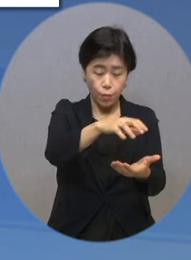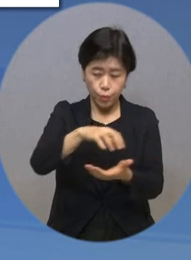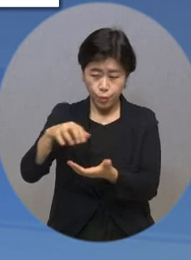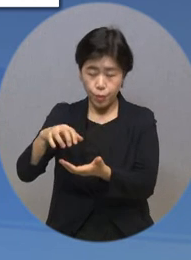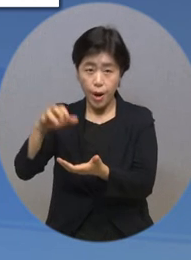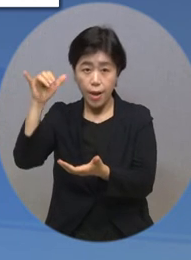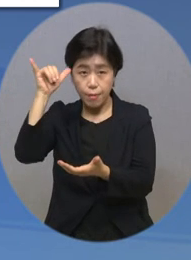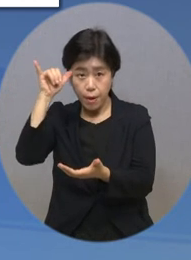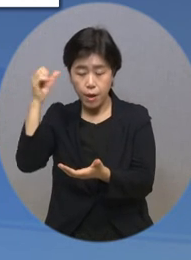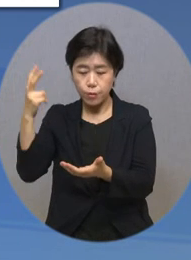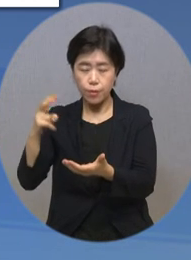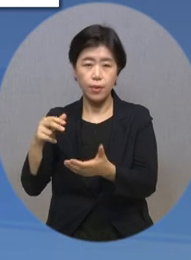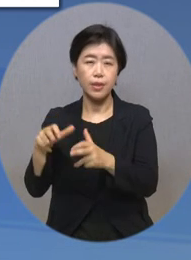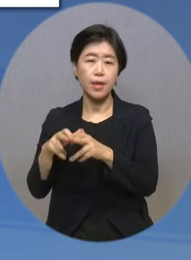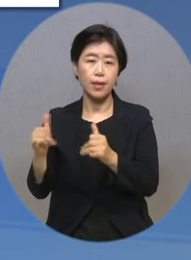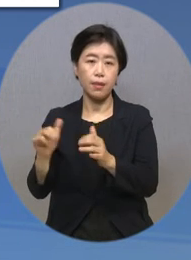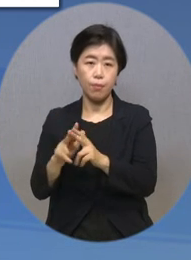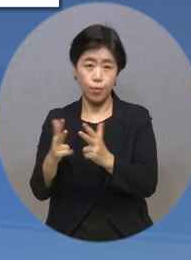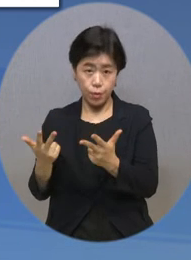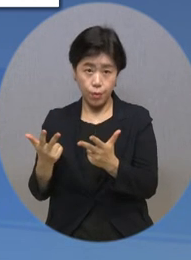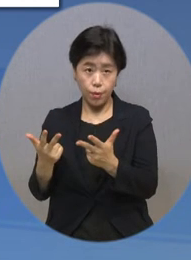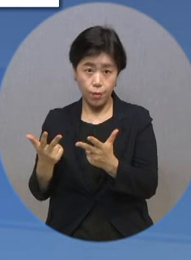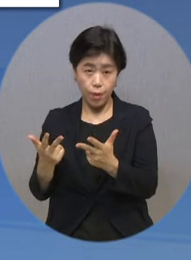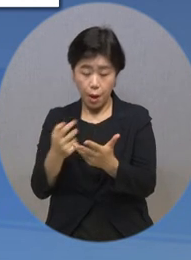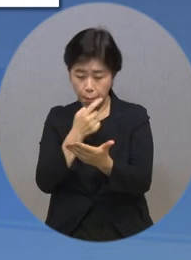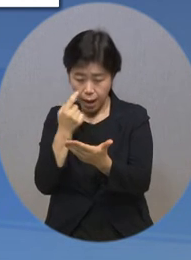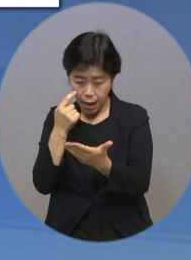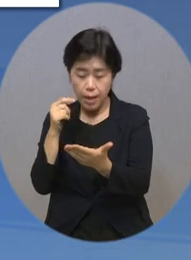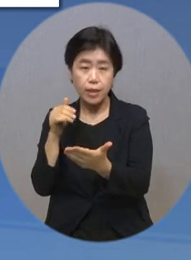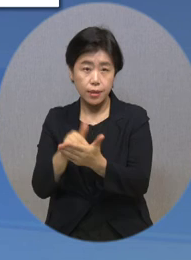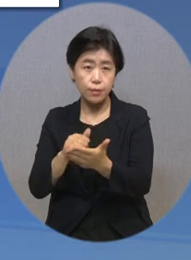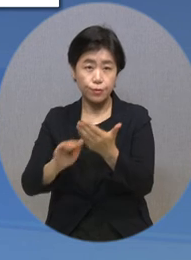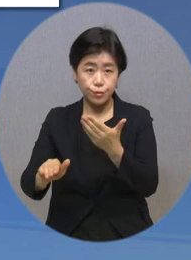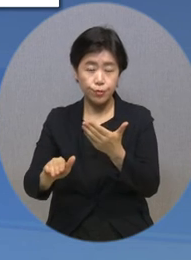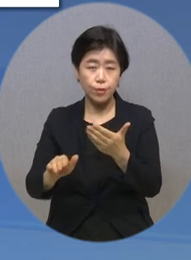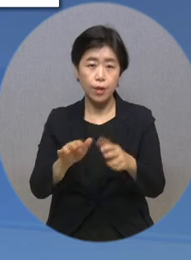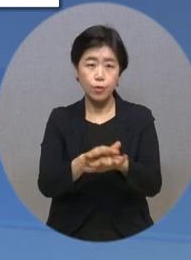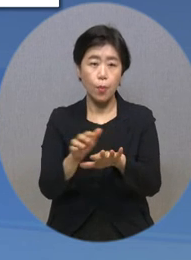당사자들의 검증 작업을 거쳐 도보 내비게이션에 반영하게 됩니다.